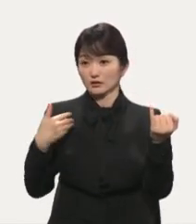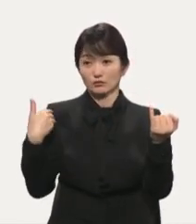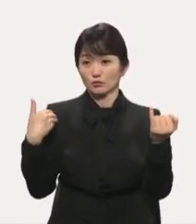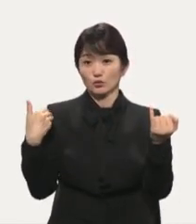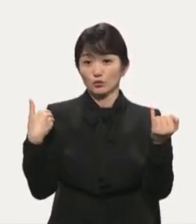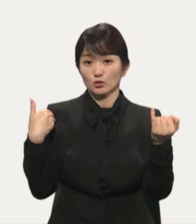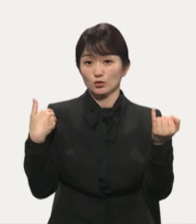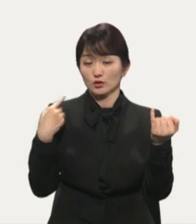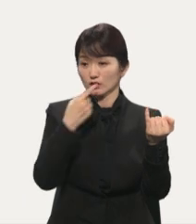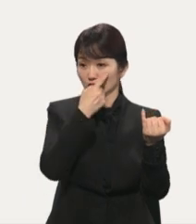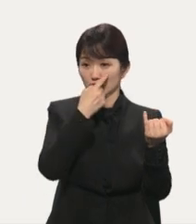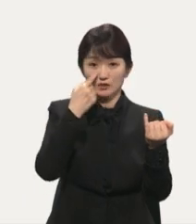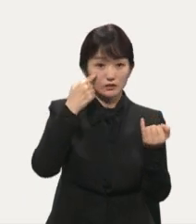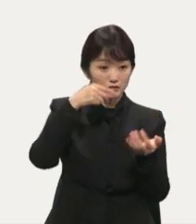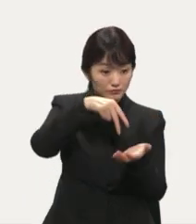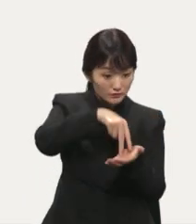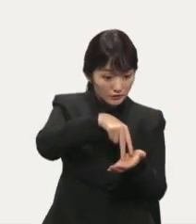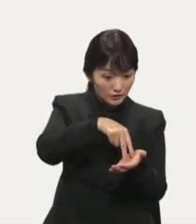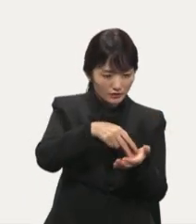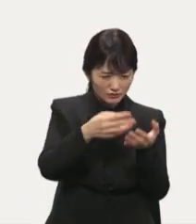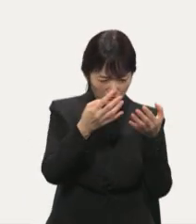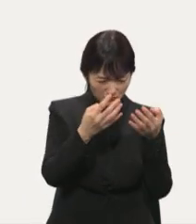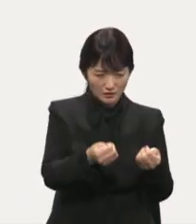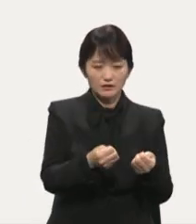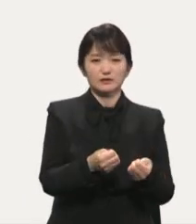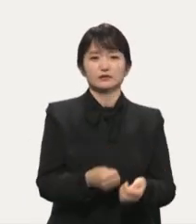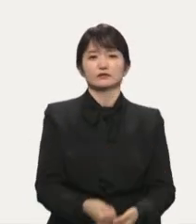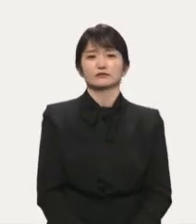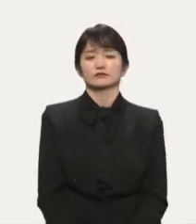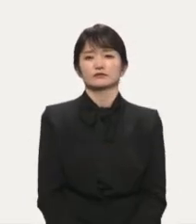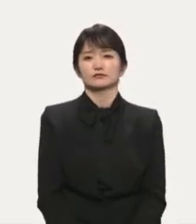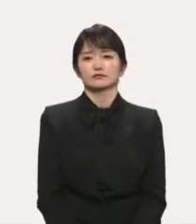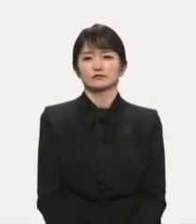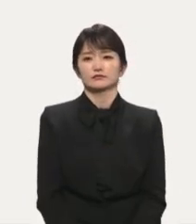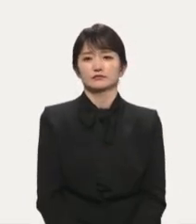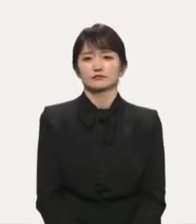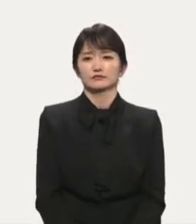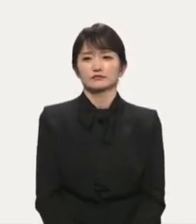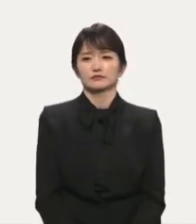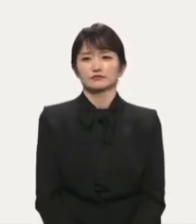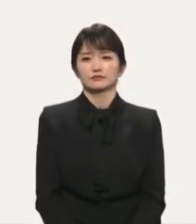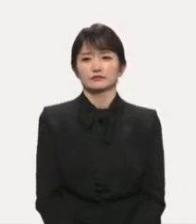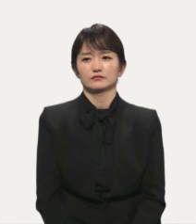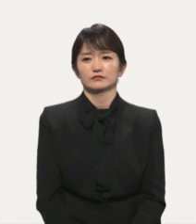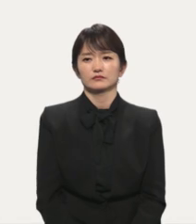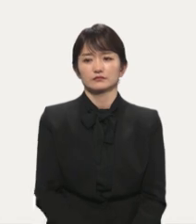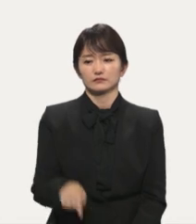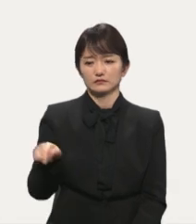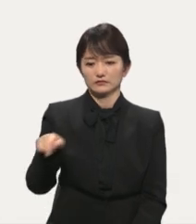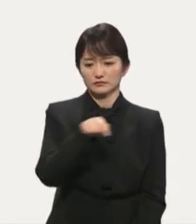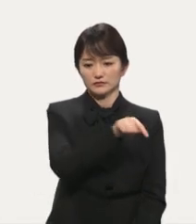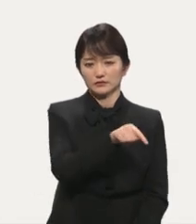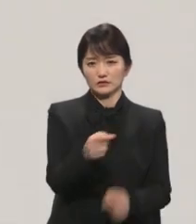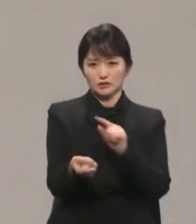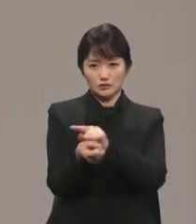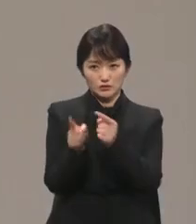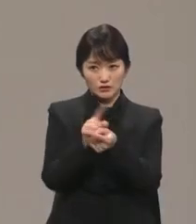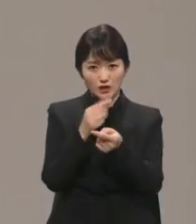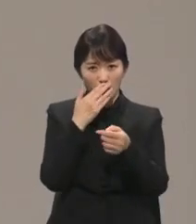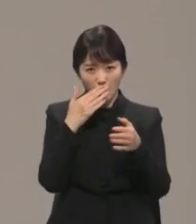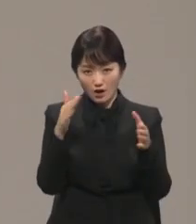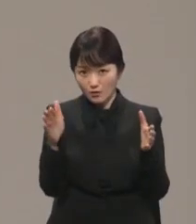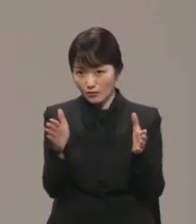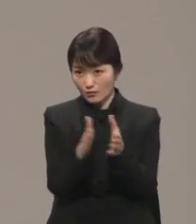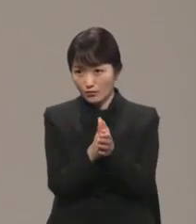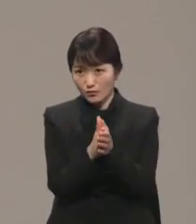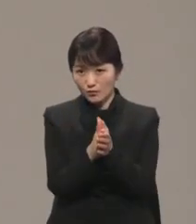입증할 수 있는 증거는 많을 것이다라는 이야기를 한다는 걸 보면 완전히 의도적으로 서로 공모해 가지고 뭔가 행위를 했을 어떤